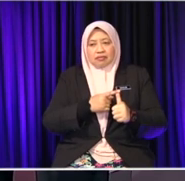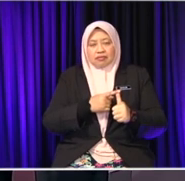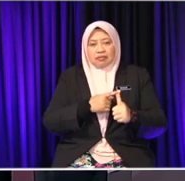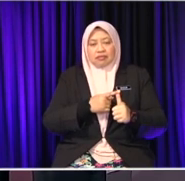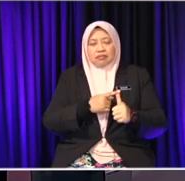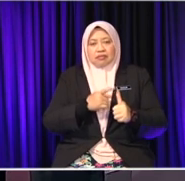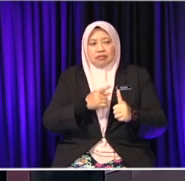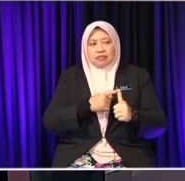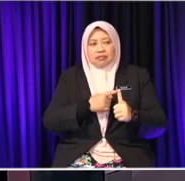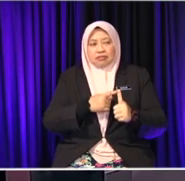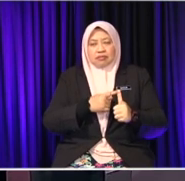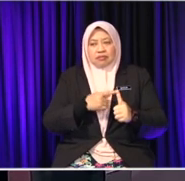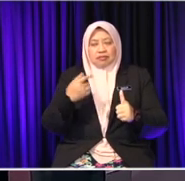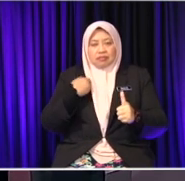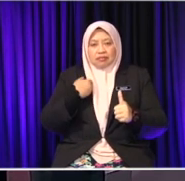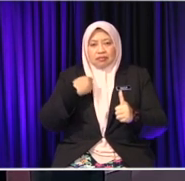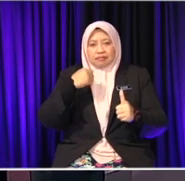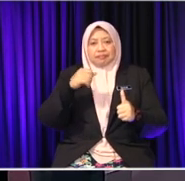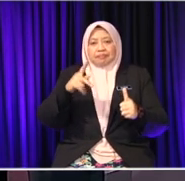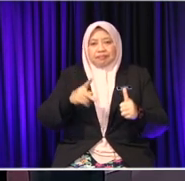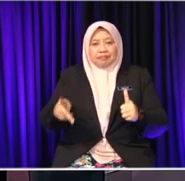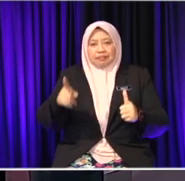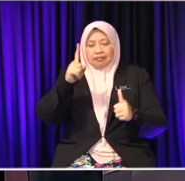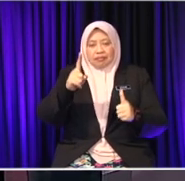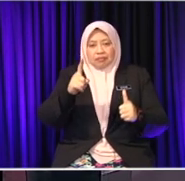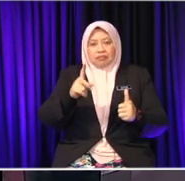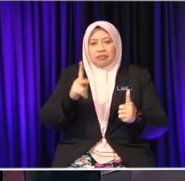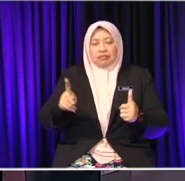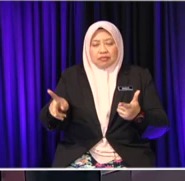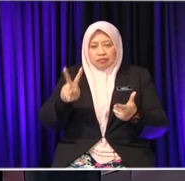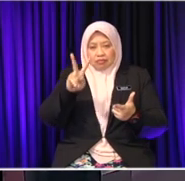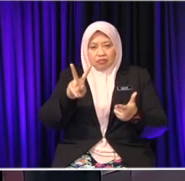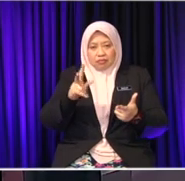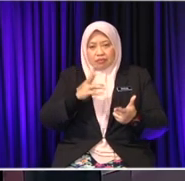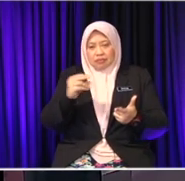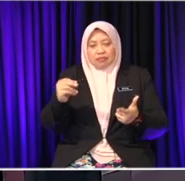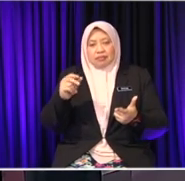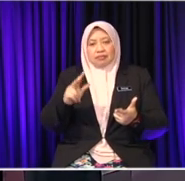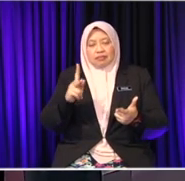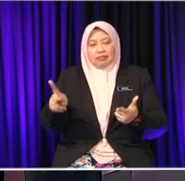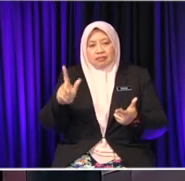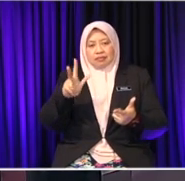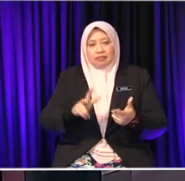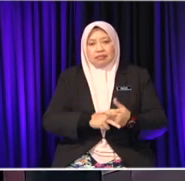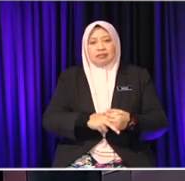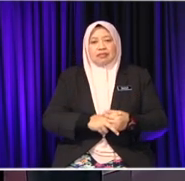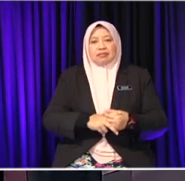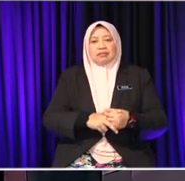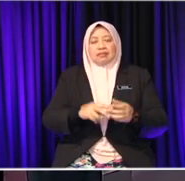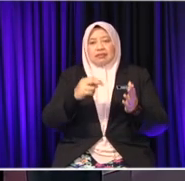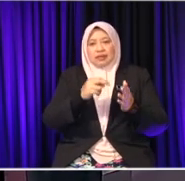saja kita sudah dengar vespati Itulah sebenarnya jadi dalam ketiga ini apakah yang akan dipandang